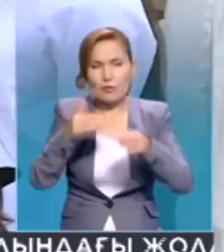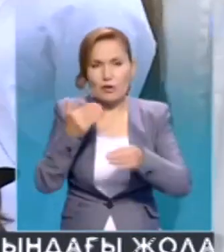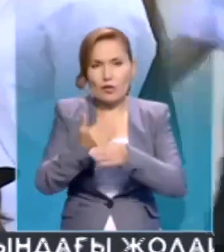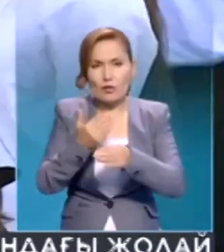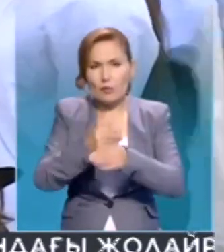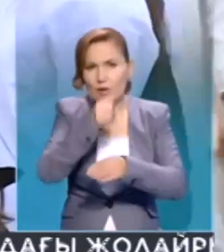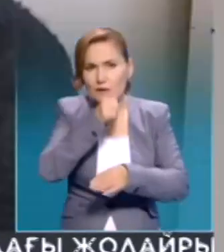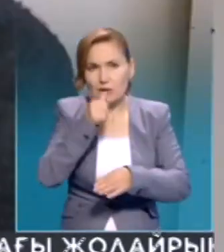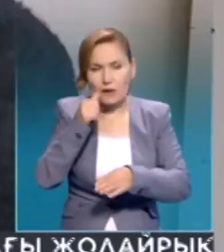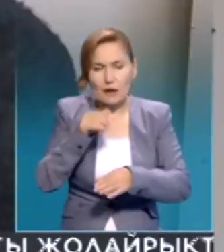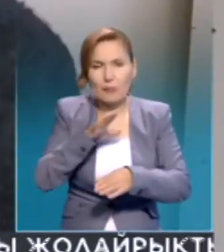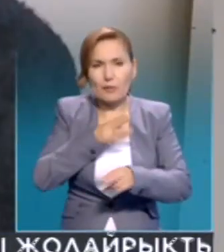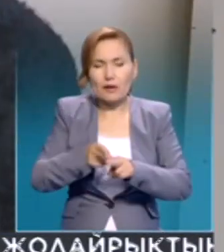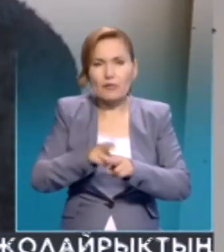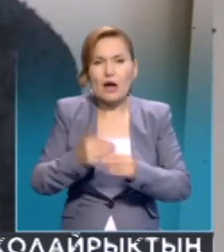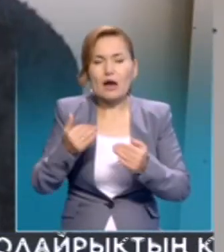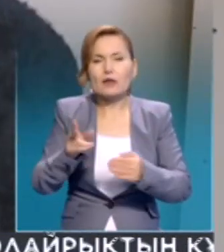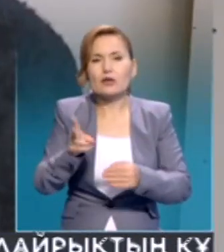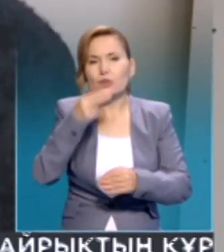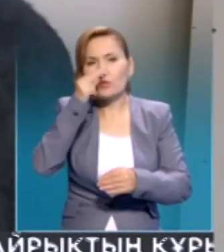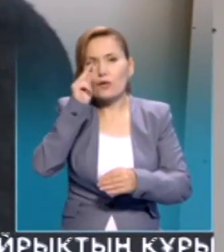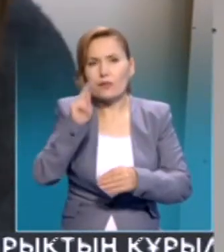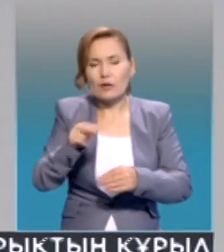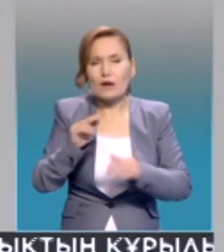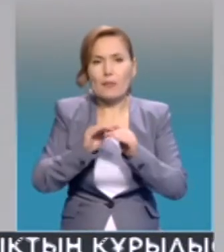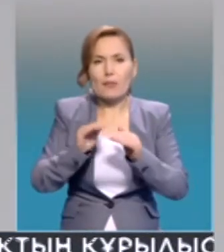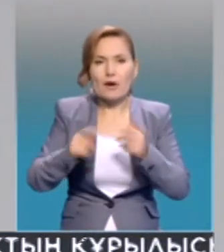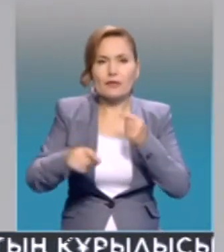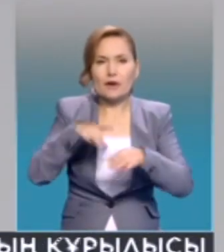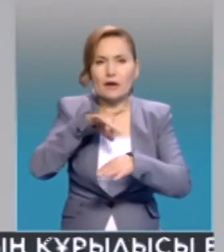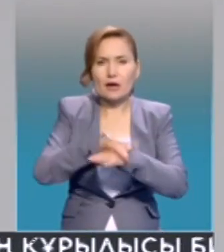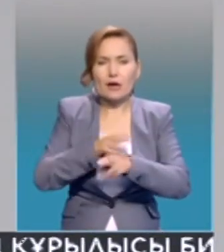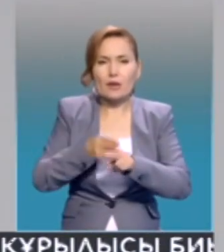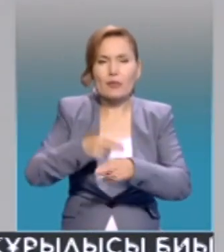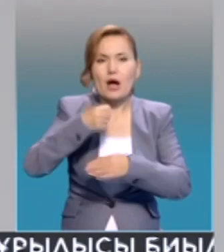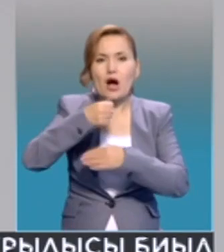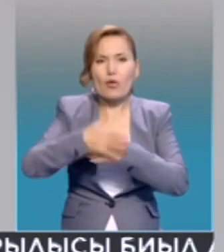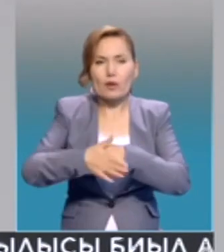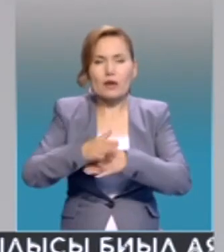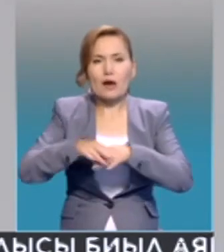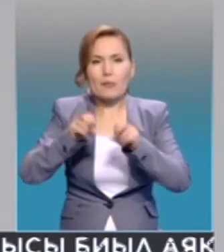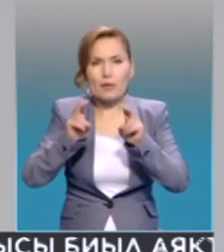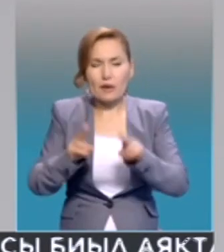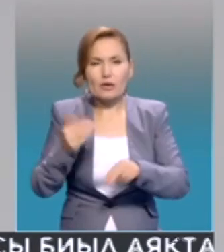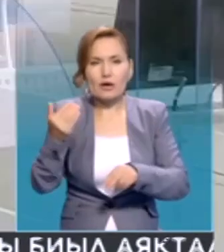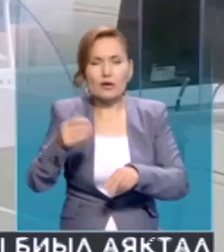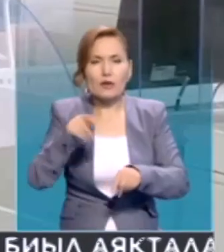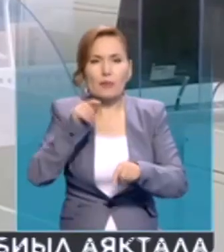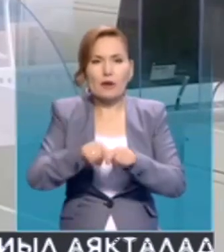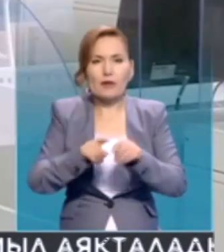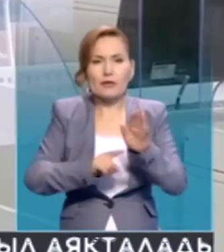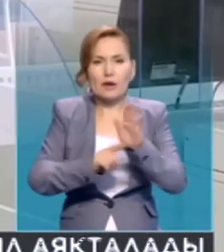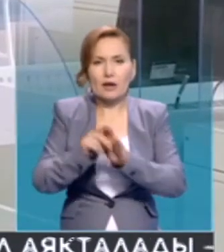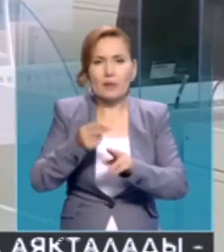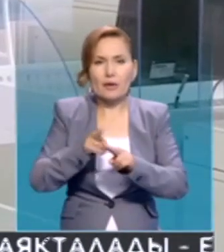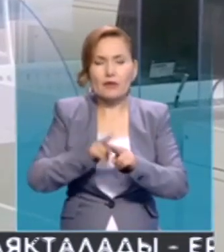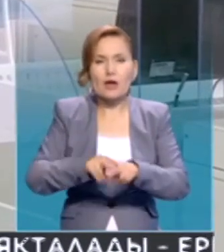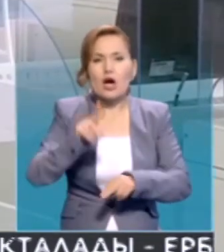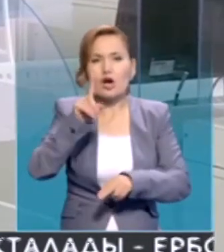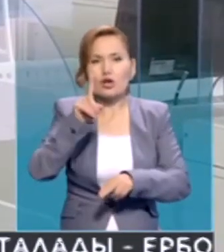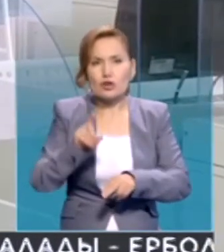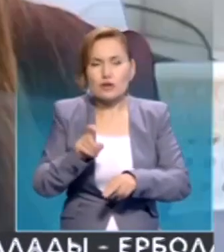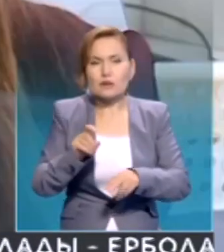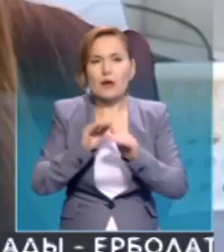шаралар қабылданып, құзыретті органдарға тапсырылды. Анықталған жағдайдан соң орталық қызметкерлеріне қатысты қызметтік тексеріс жүргізіледі. Ал 100-ден